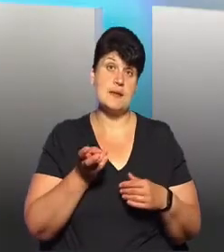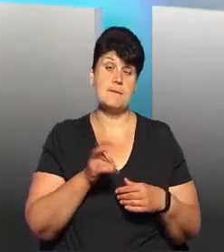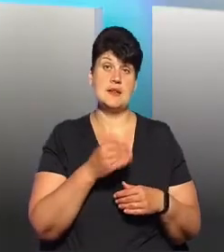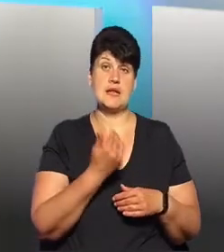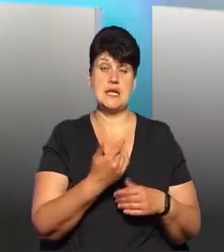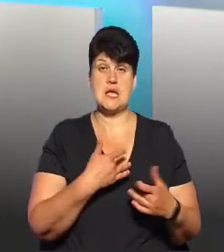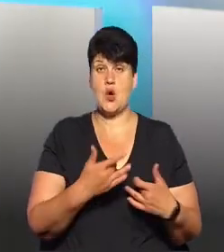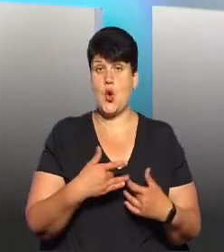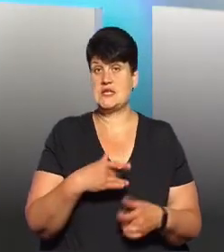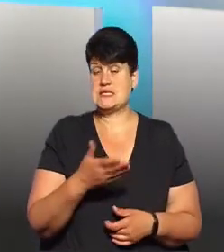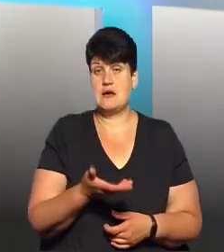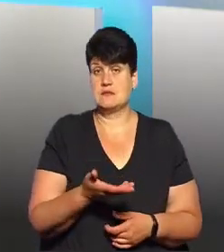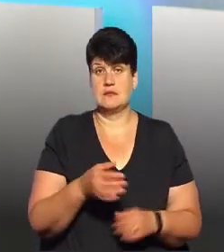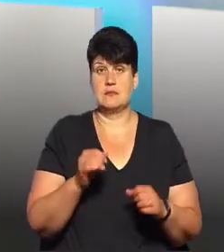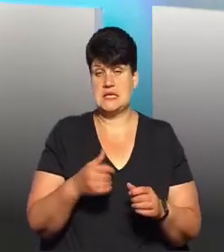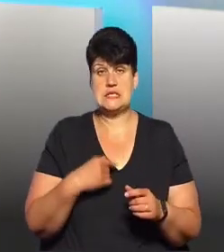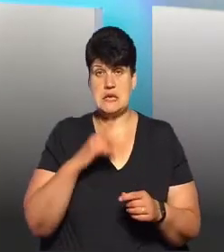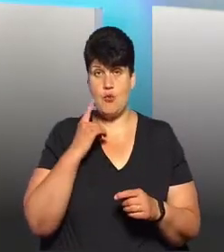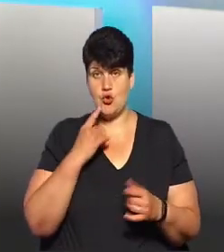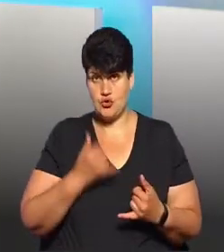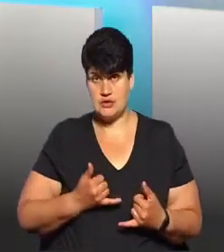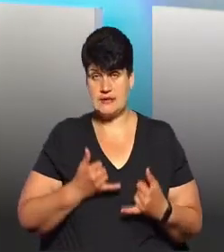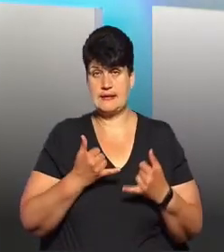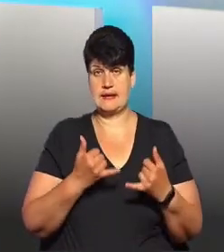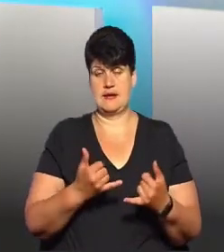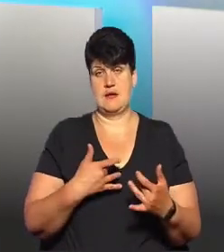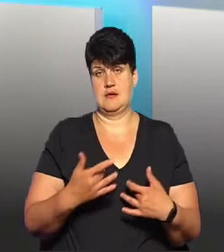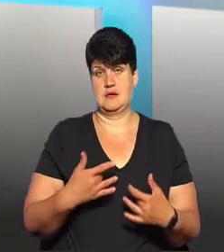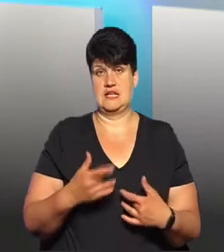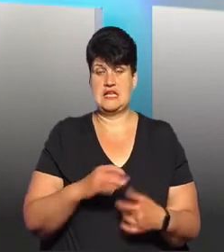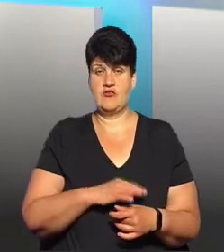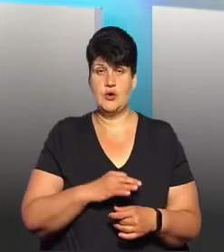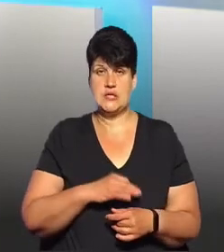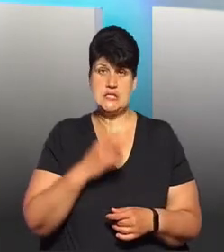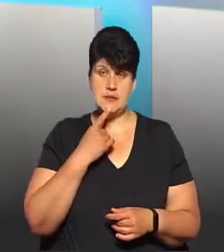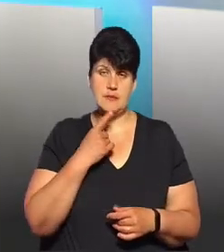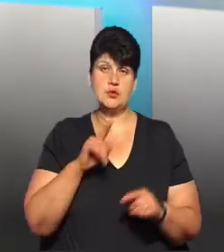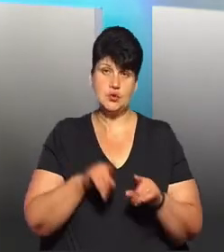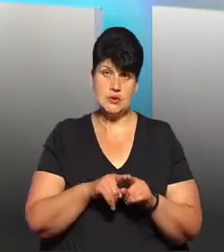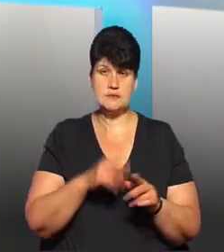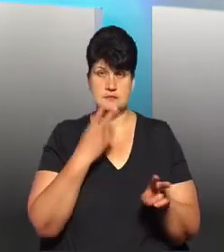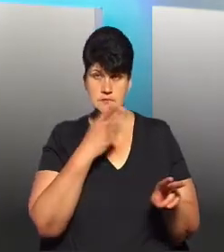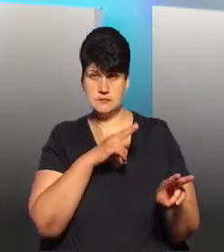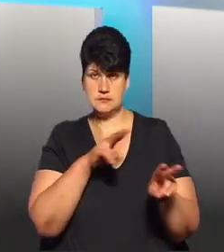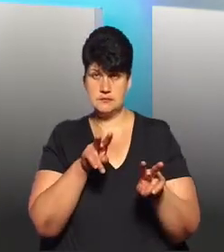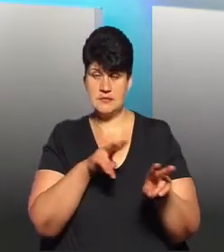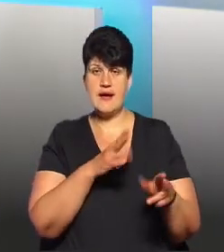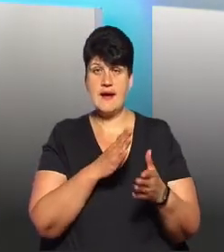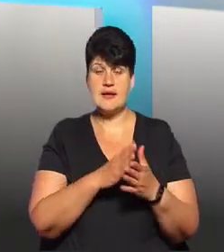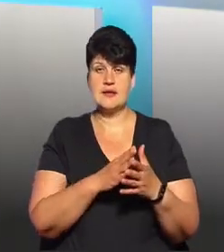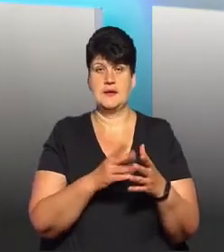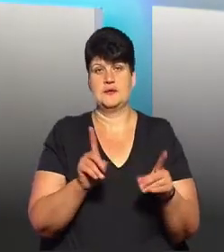ми за молодими артистами для того, щоб, як ви кажете, виховати смак, ми також за цим спостерігаємо, але все рівно є магніти, які там